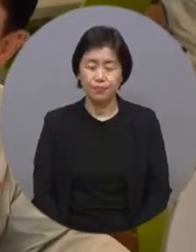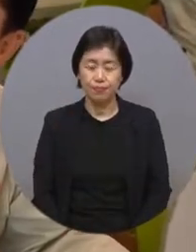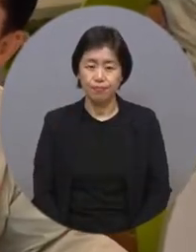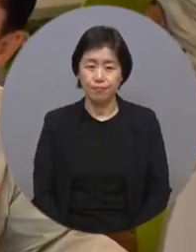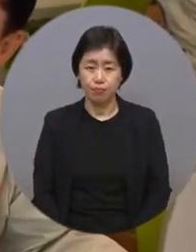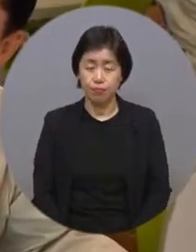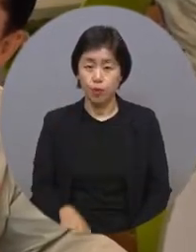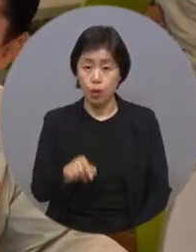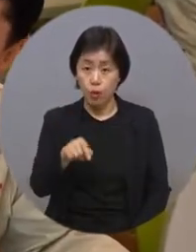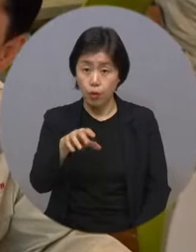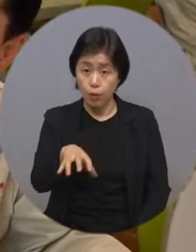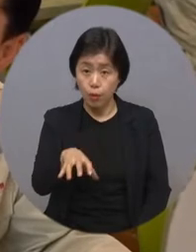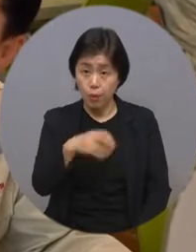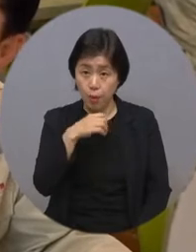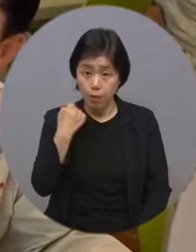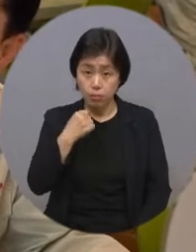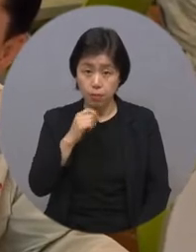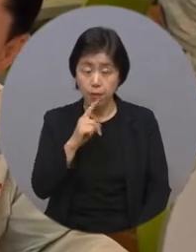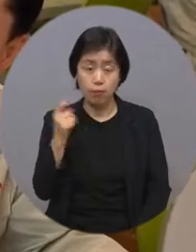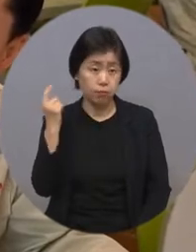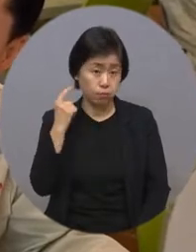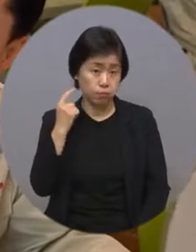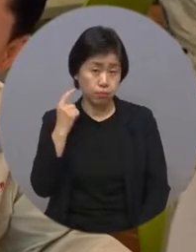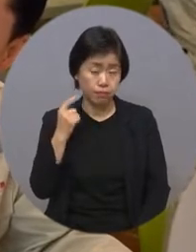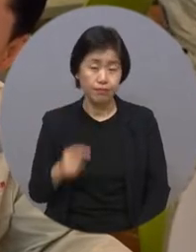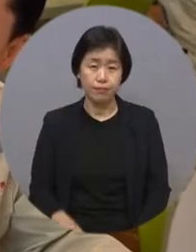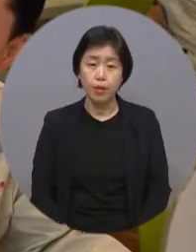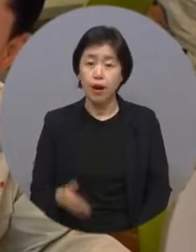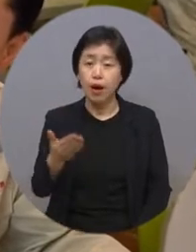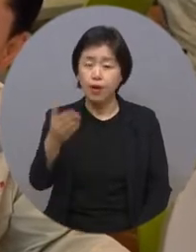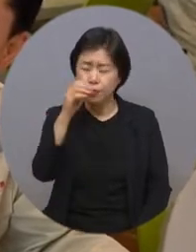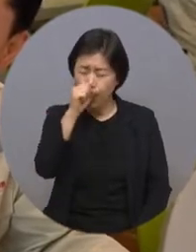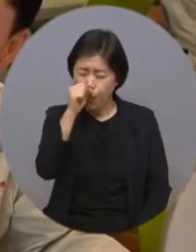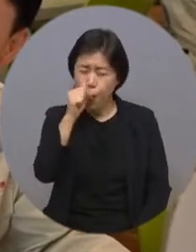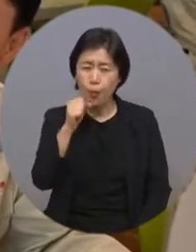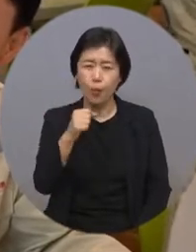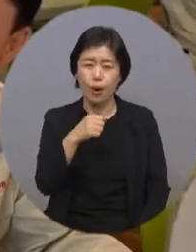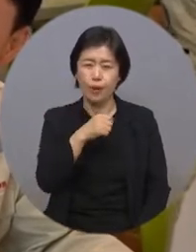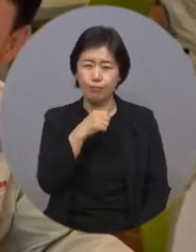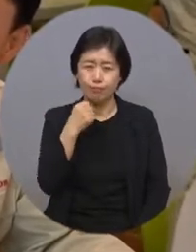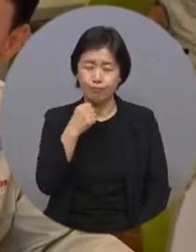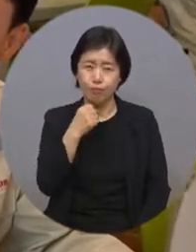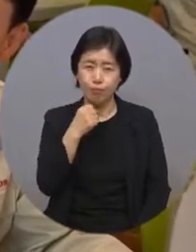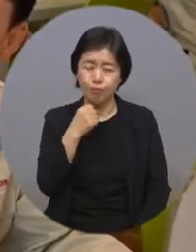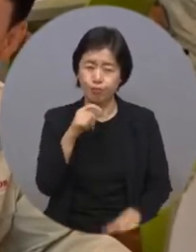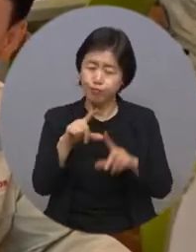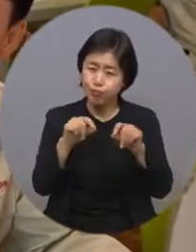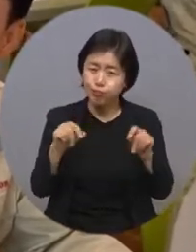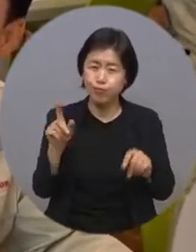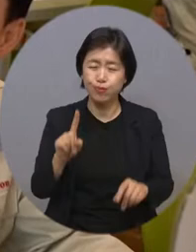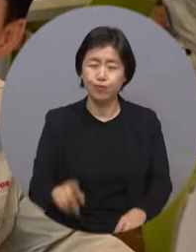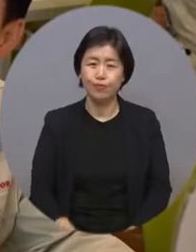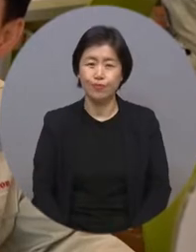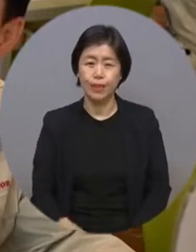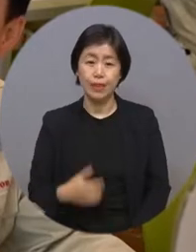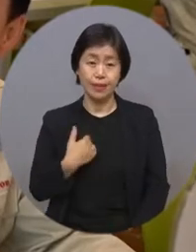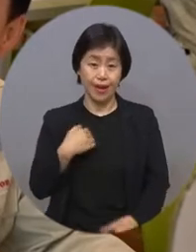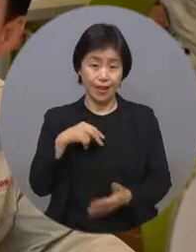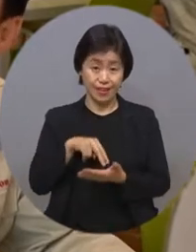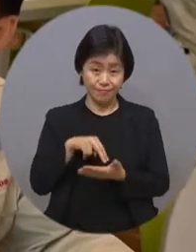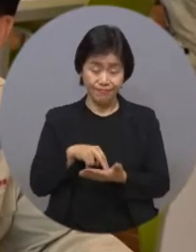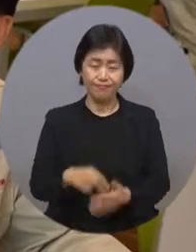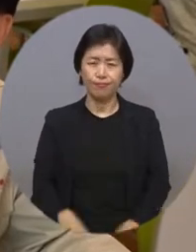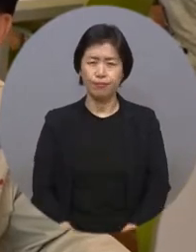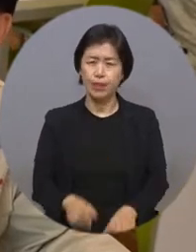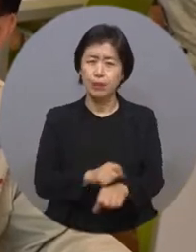맛있다고 제가 많이 들었어요. 예, 예. 그러면 가장 선호하시는 음식이 어떤 메뉴셨어요? 저 같은 경우는 뭐